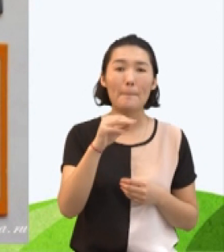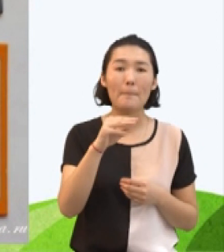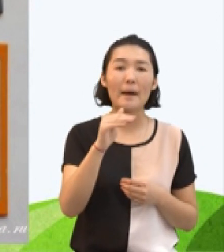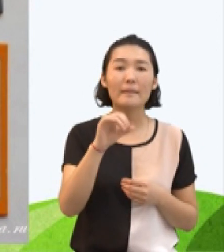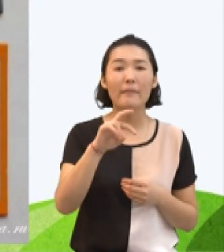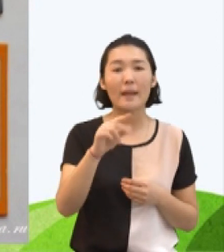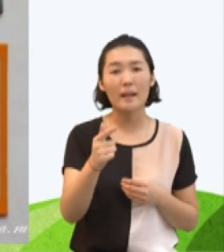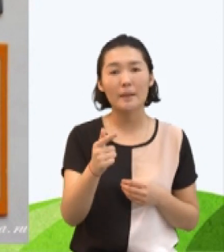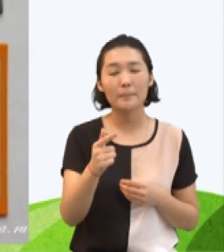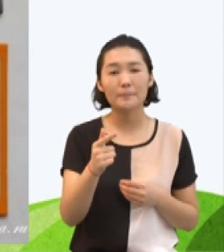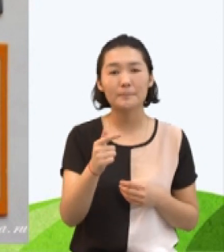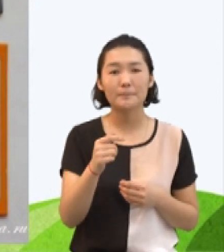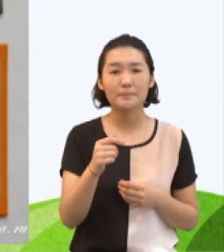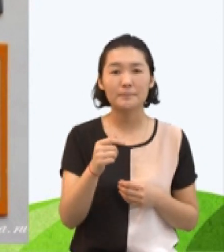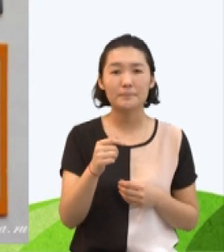портфель,